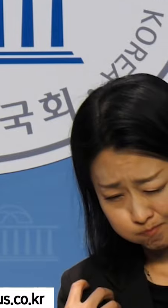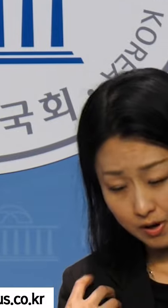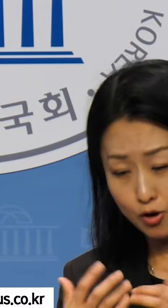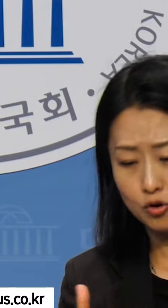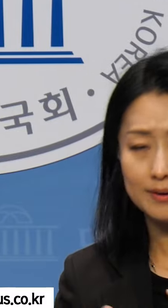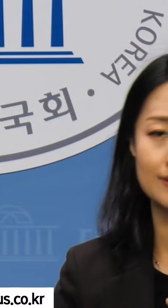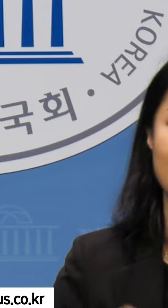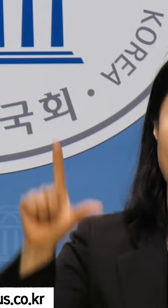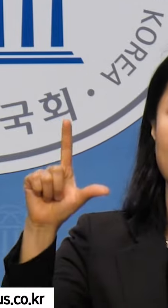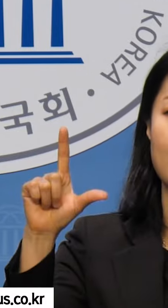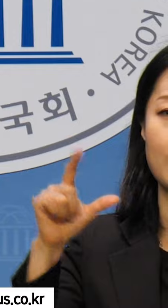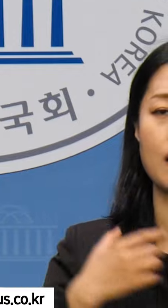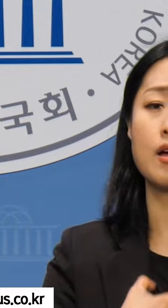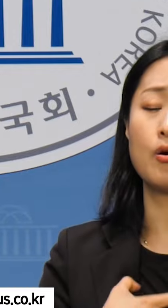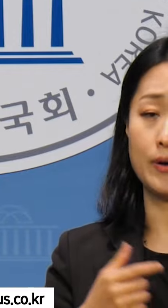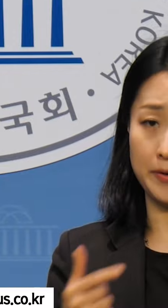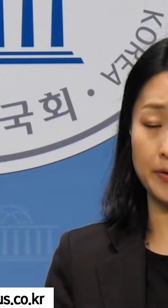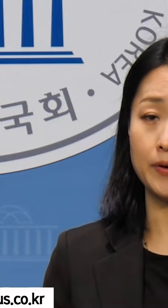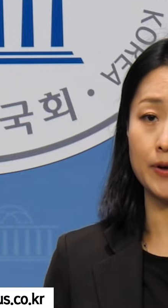국민이 나누어져야 합니까?